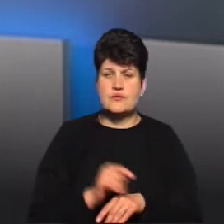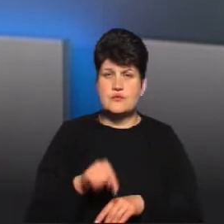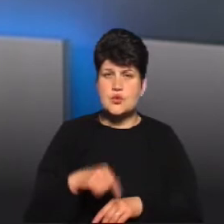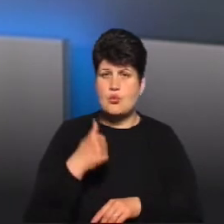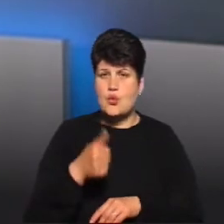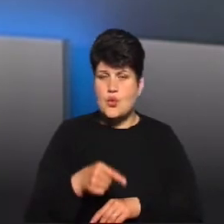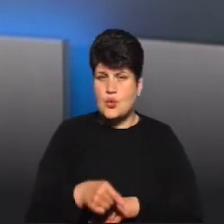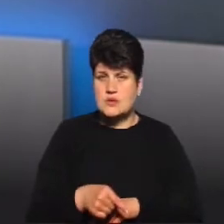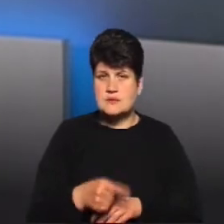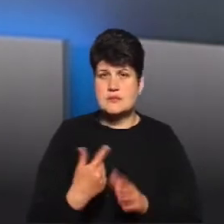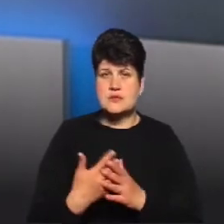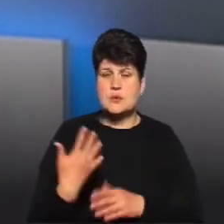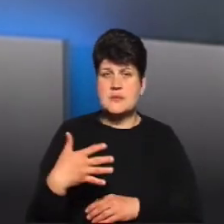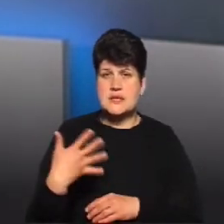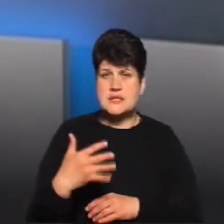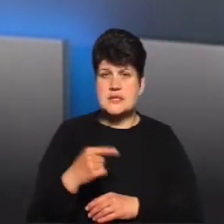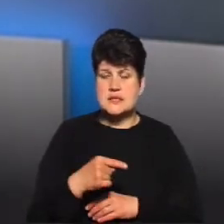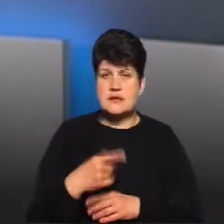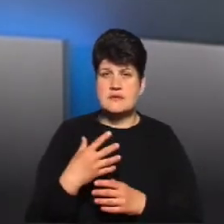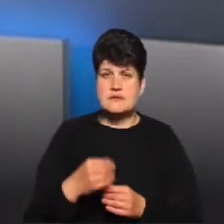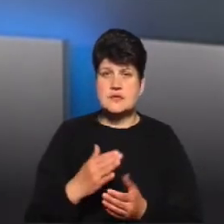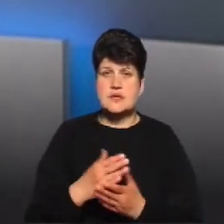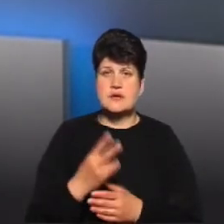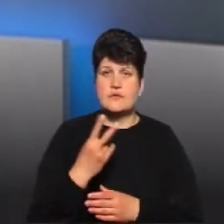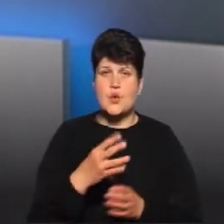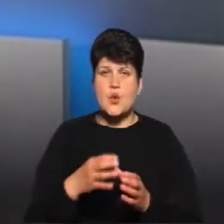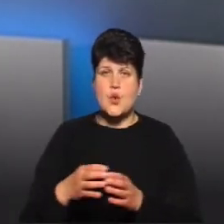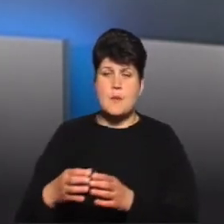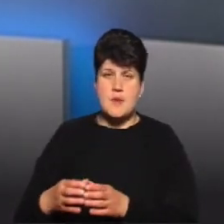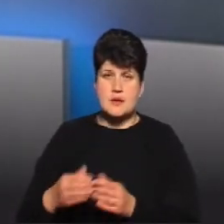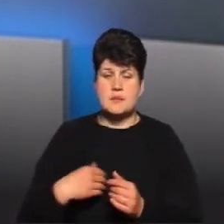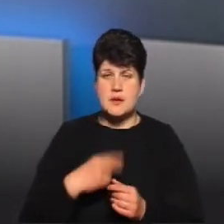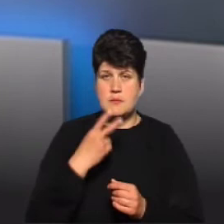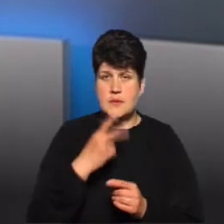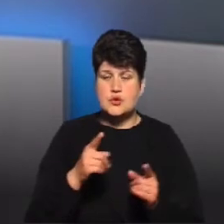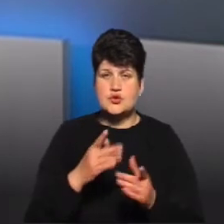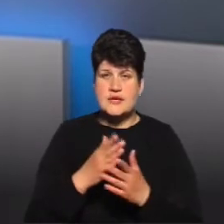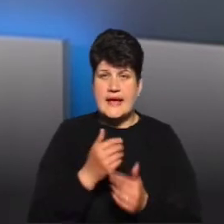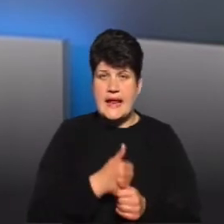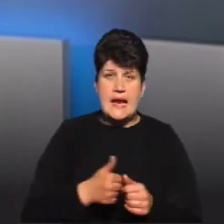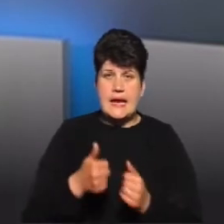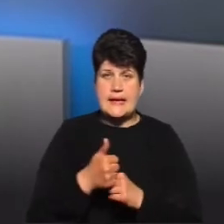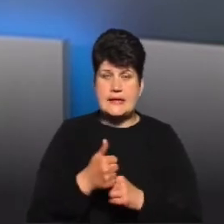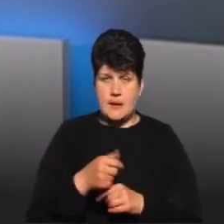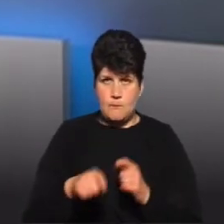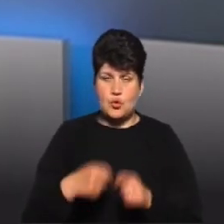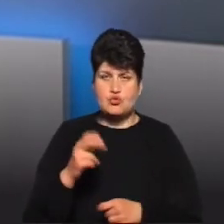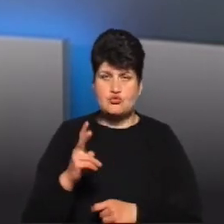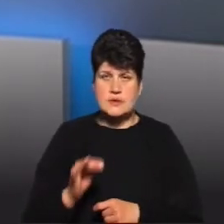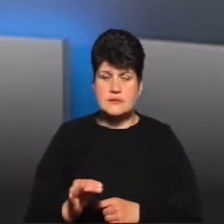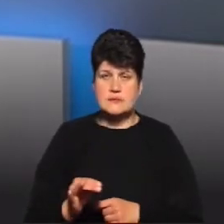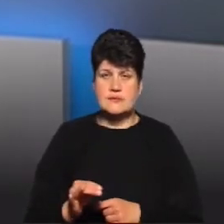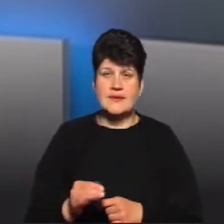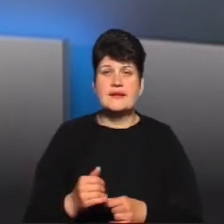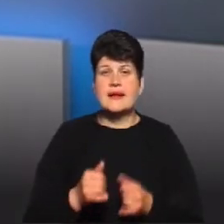близько 50 з них вони знаходяться лише в 2 громадах. Тобто ми бачимо, що є якісь лідери серед порушників, так? Ні, так не можна